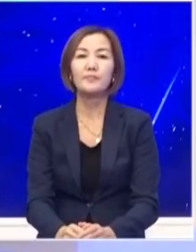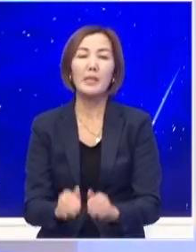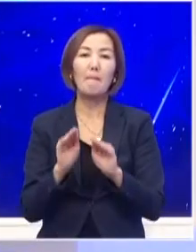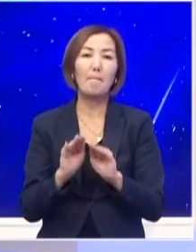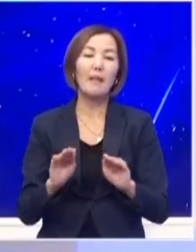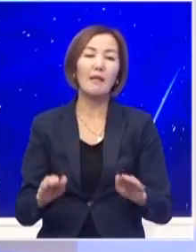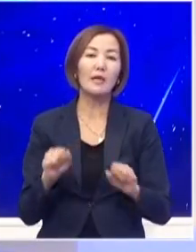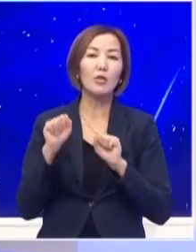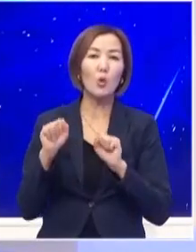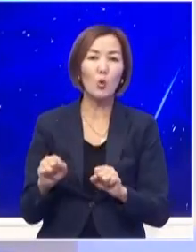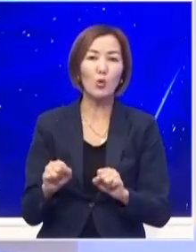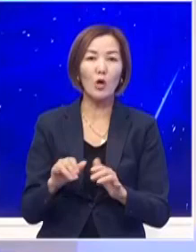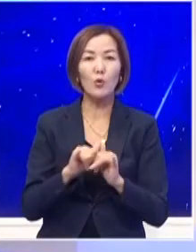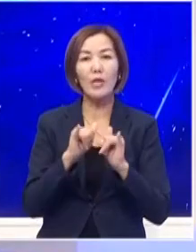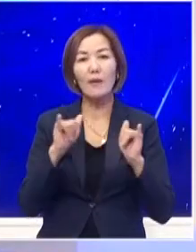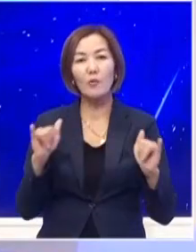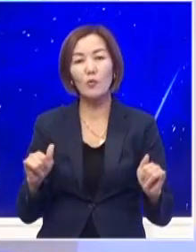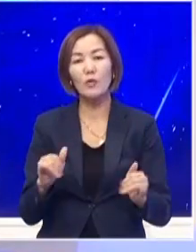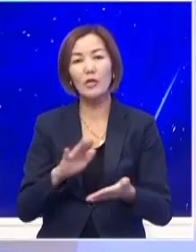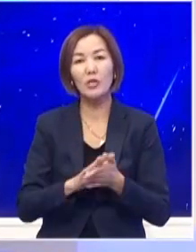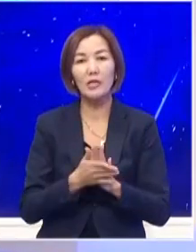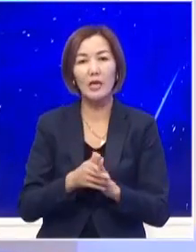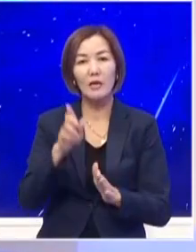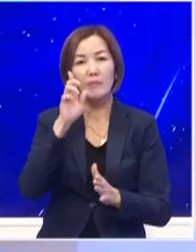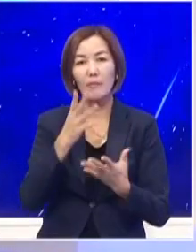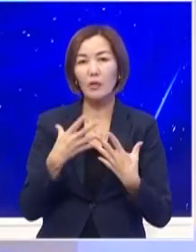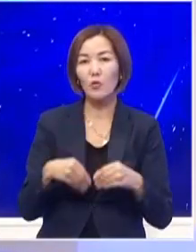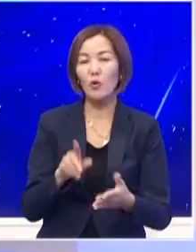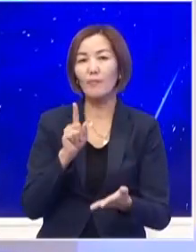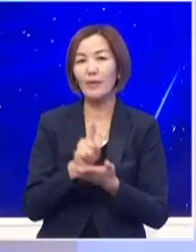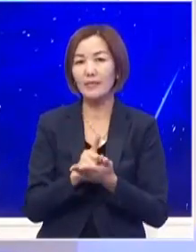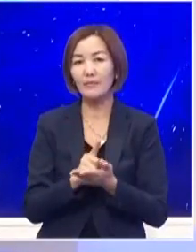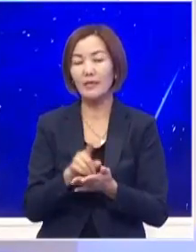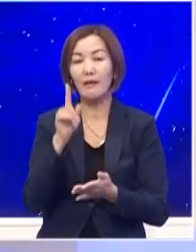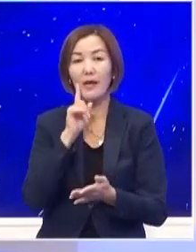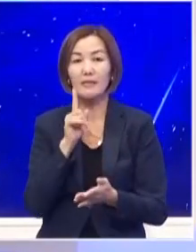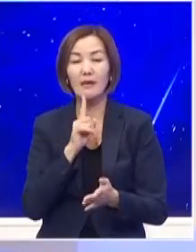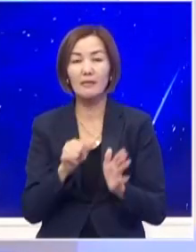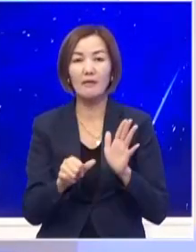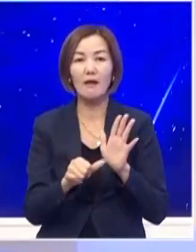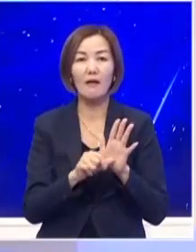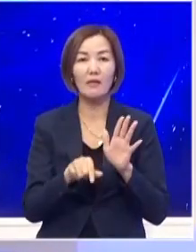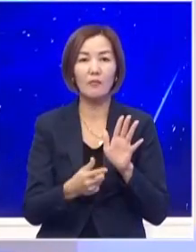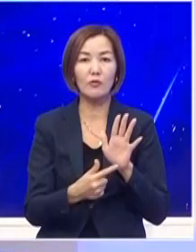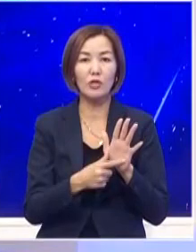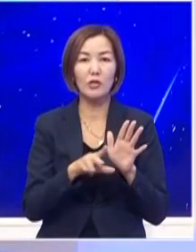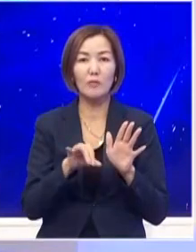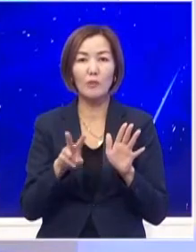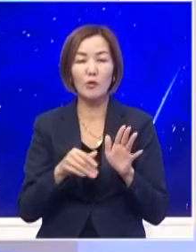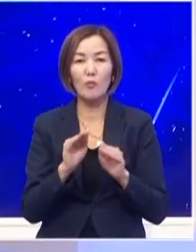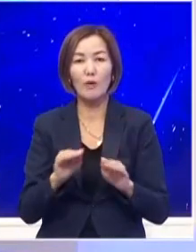Балаларды қорғау, олардың дамуына жан жақты жағдай жасау мемлекет пен қоғамның басты міндеті. Елімізде 6,7 миллионнан астам